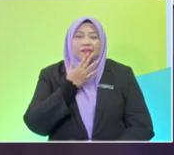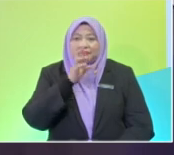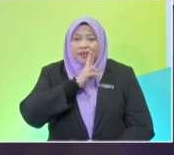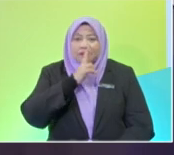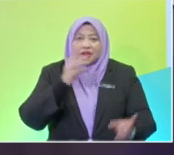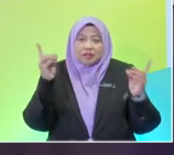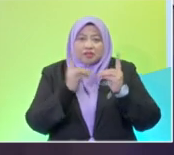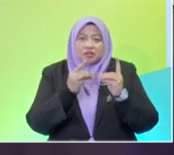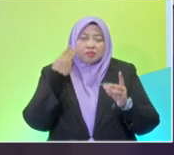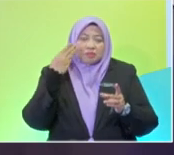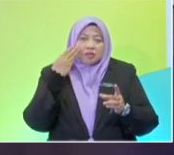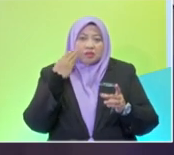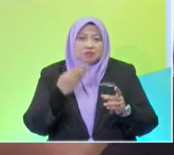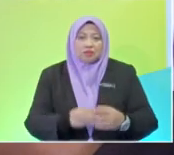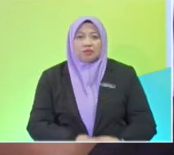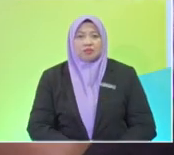kita